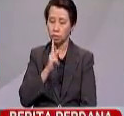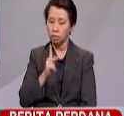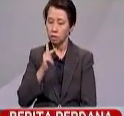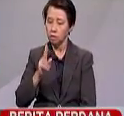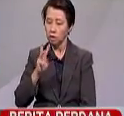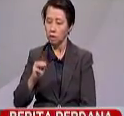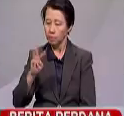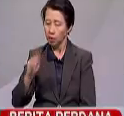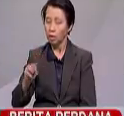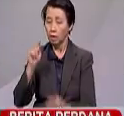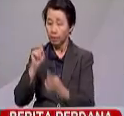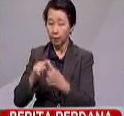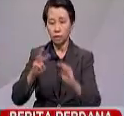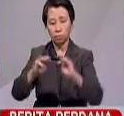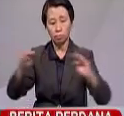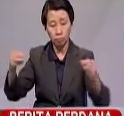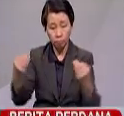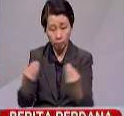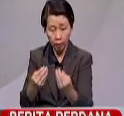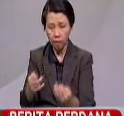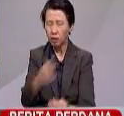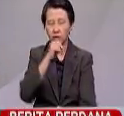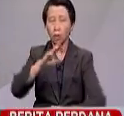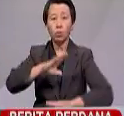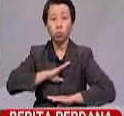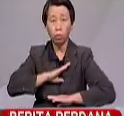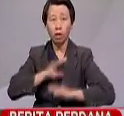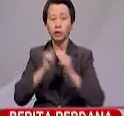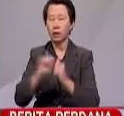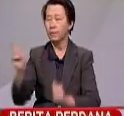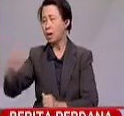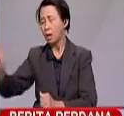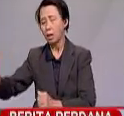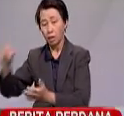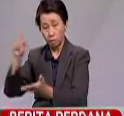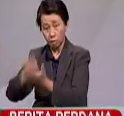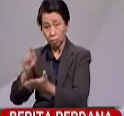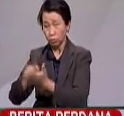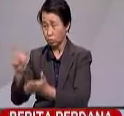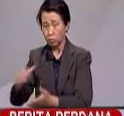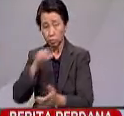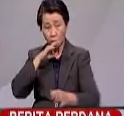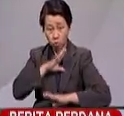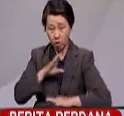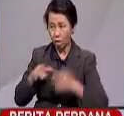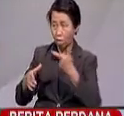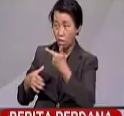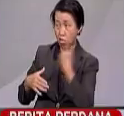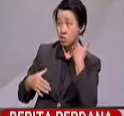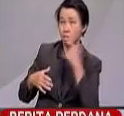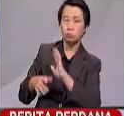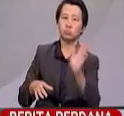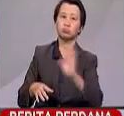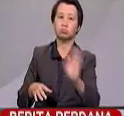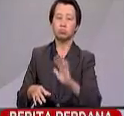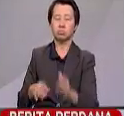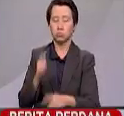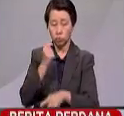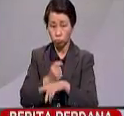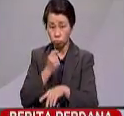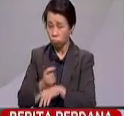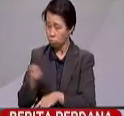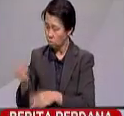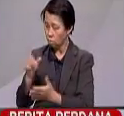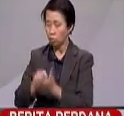Gobind Singh Deo kepada masyarakat yang tidak berpuas hati terhadap mana-mana laporan wartawan dalam melaporkan fakta. Jelasnya, tugas